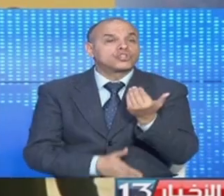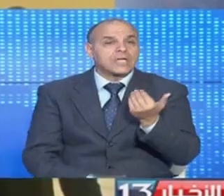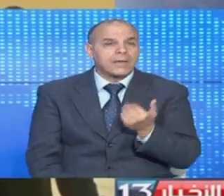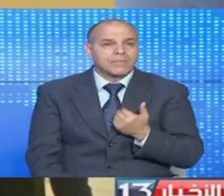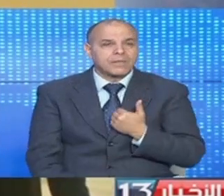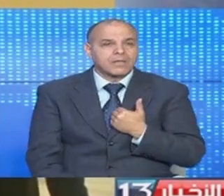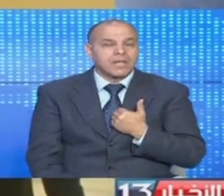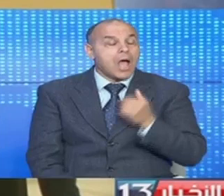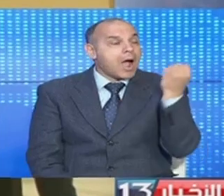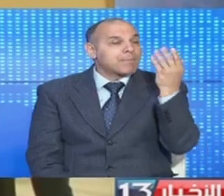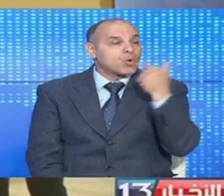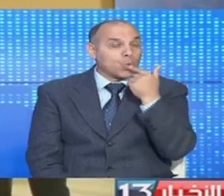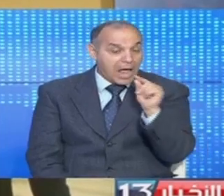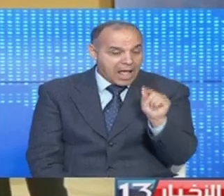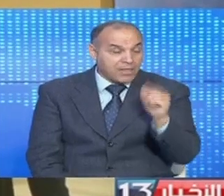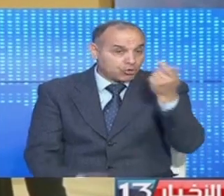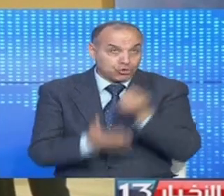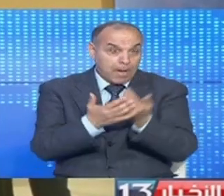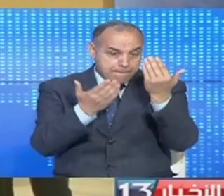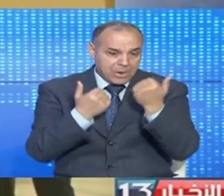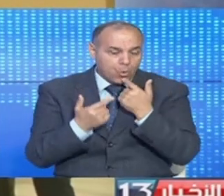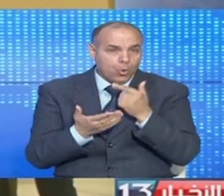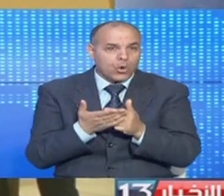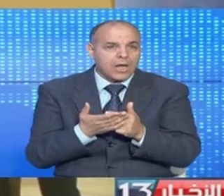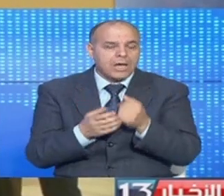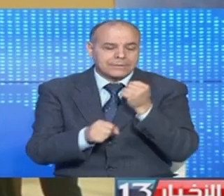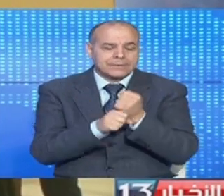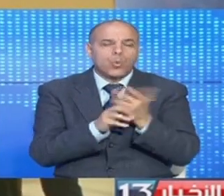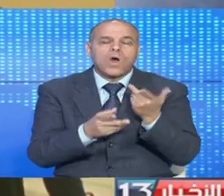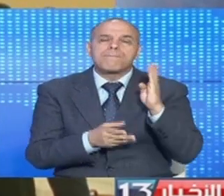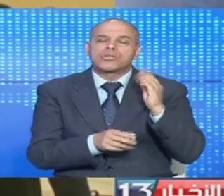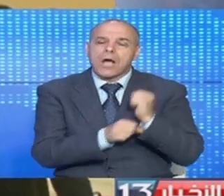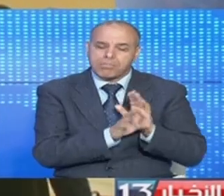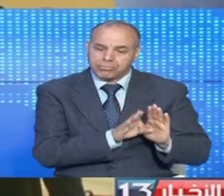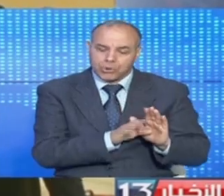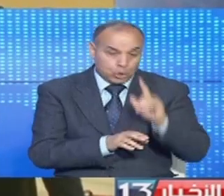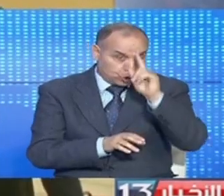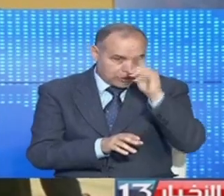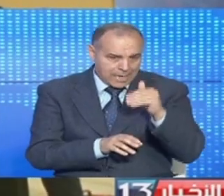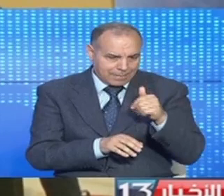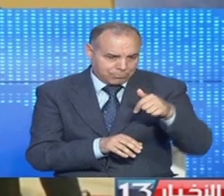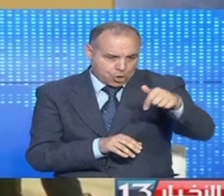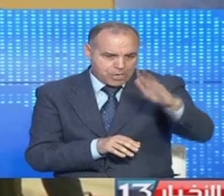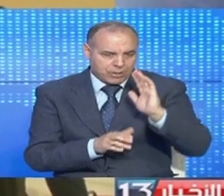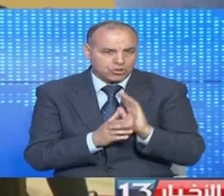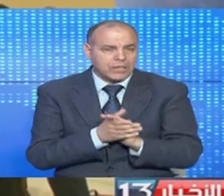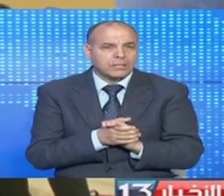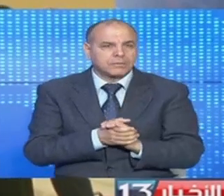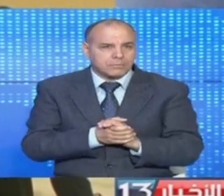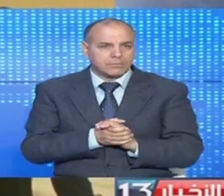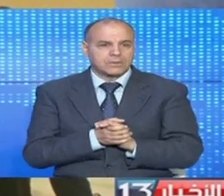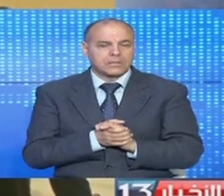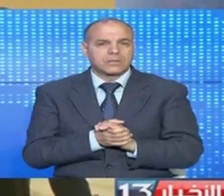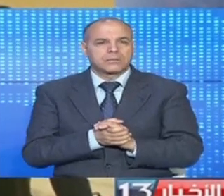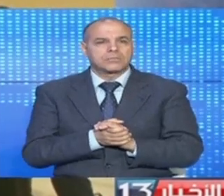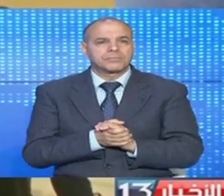مش يوضع ليزامبيلونس ماش نسردوهم من برا مش ولاو يتصنعوا في باجة. نعمل هذا إن شاء الله بحول الله في الأيام القليلة القادمة مش